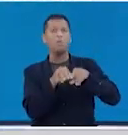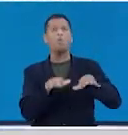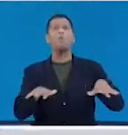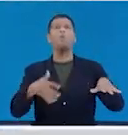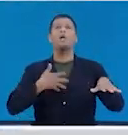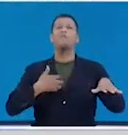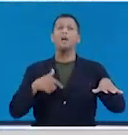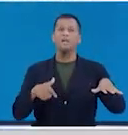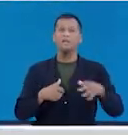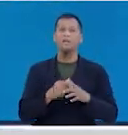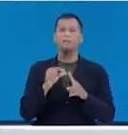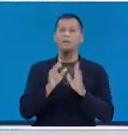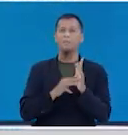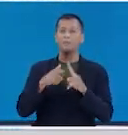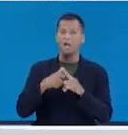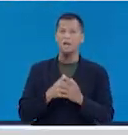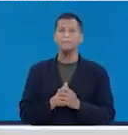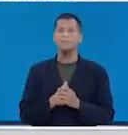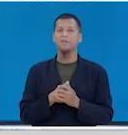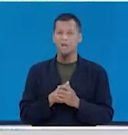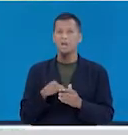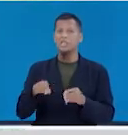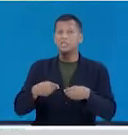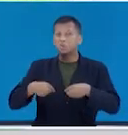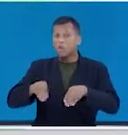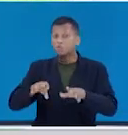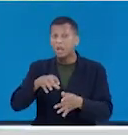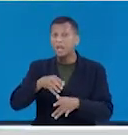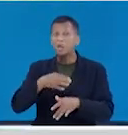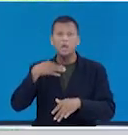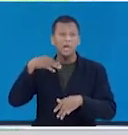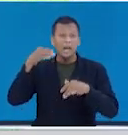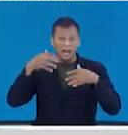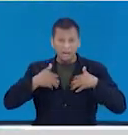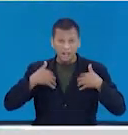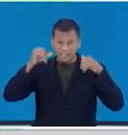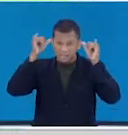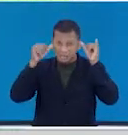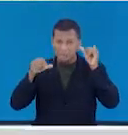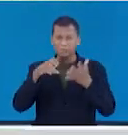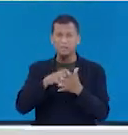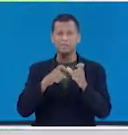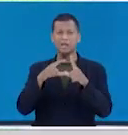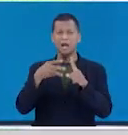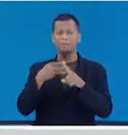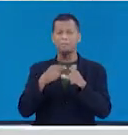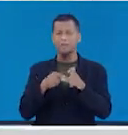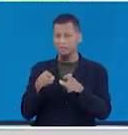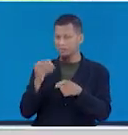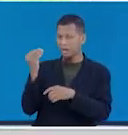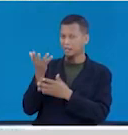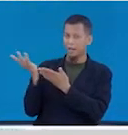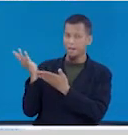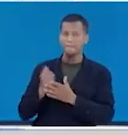kurban. Sudah bersama kami ada rekan Yola Duyanti di sentra penjualan hewan kurban di Jalan Sabeni, Tanah Abang, Jakarta. Selamat